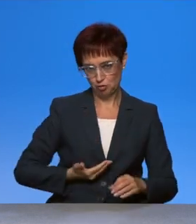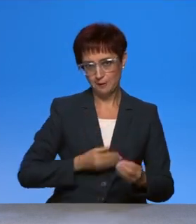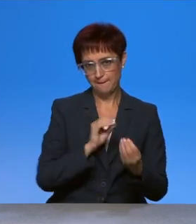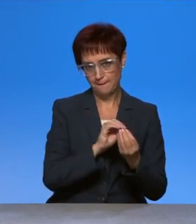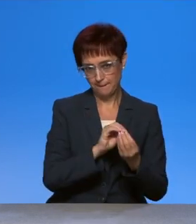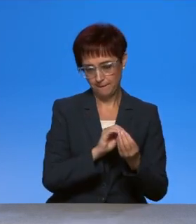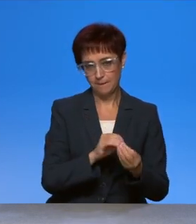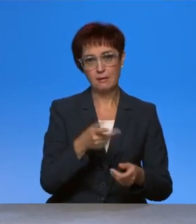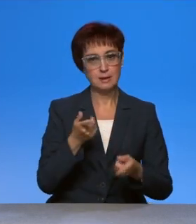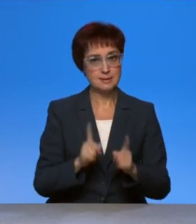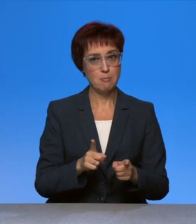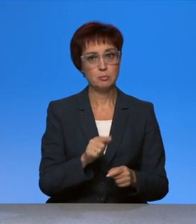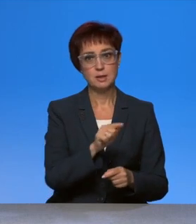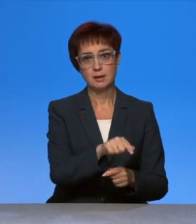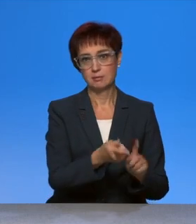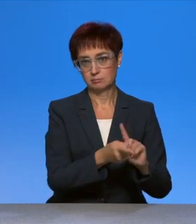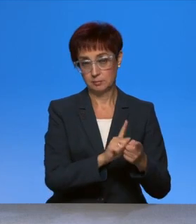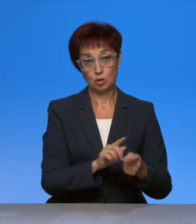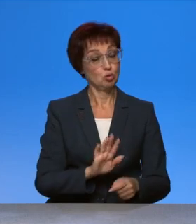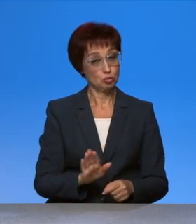действительно сохранилось это общество,